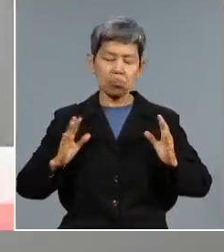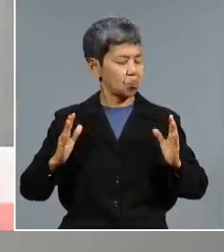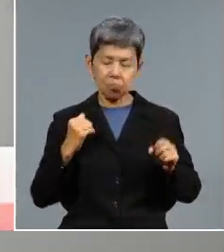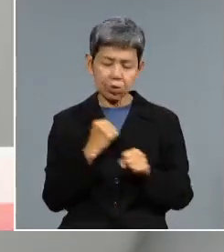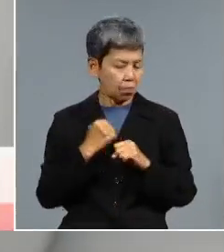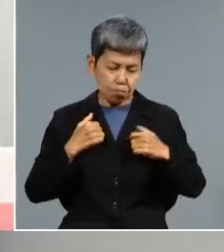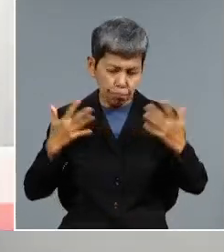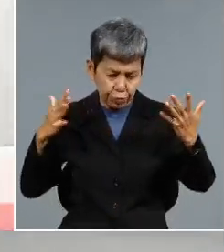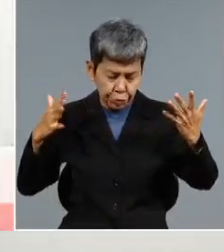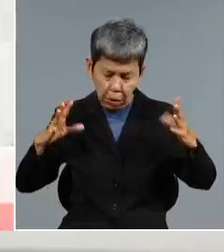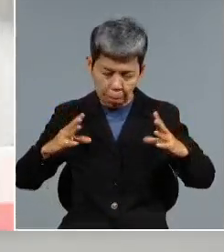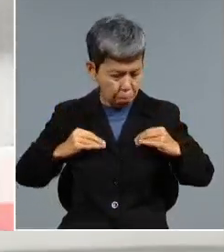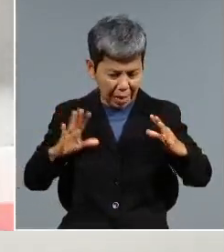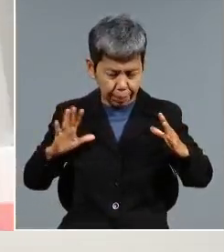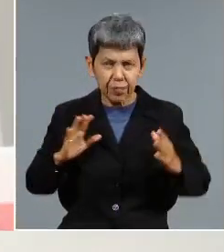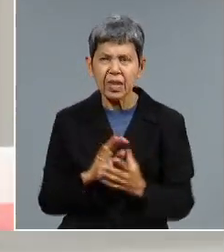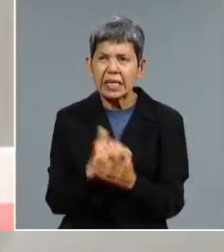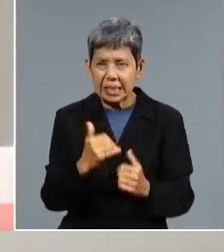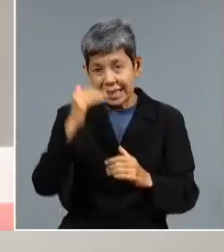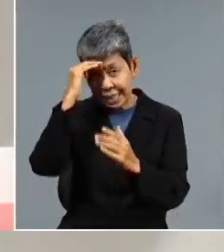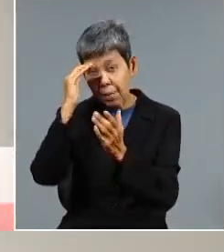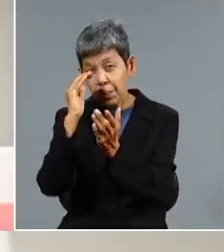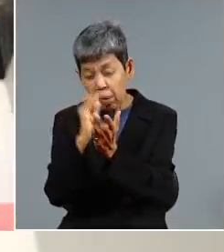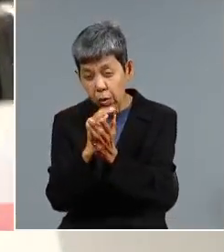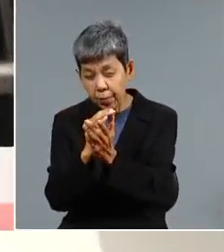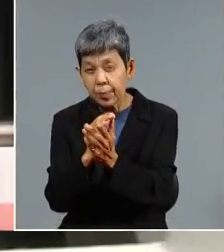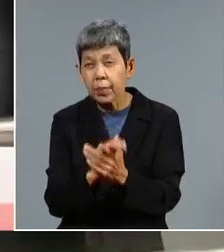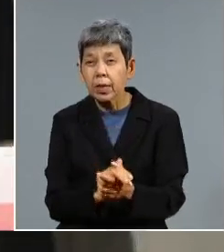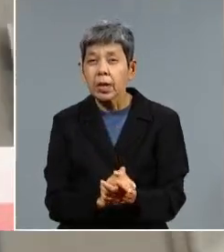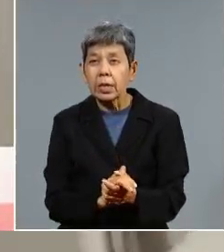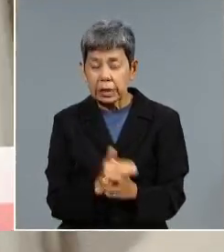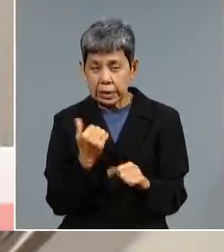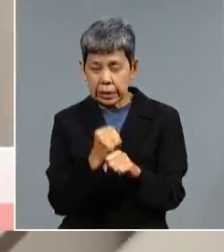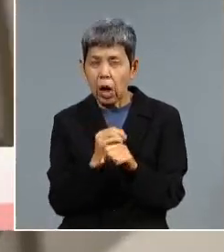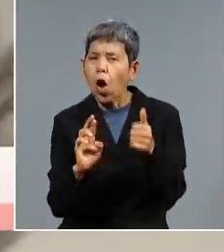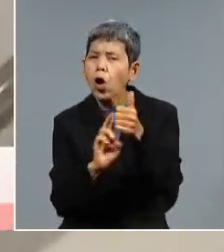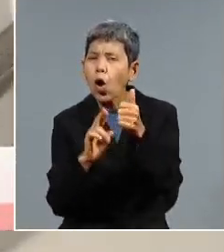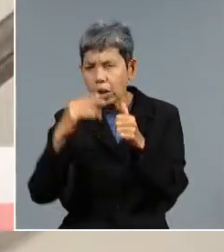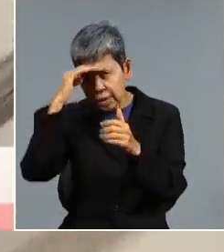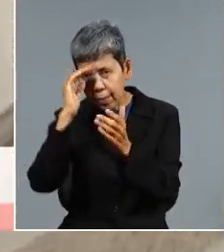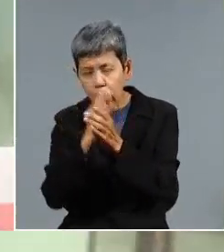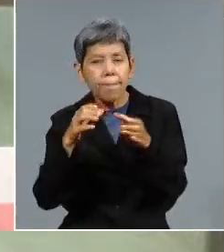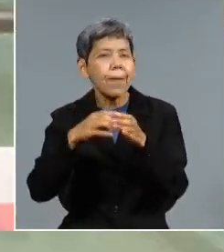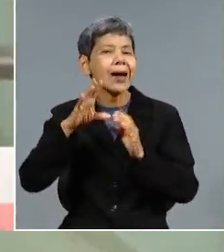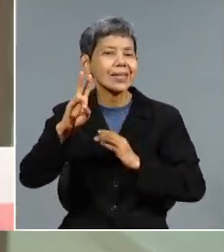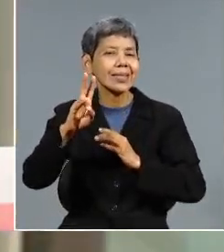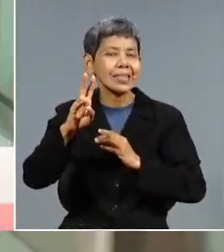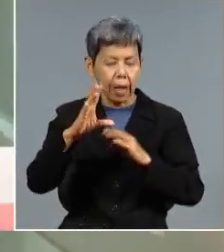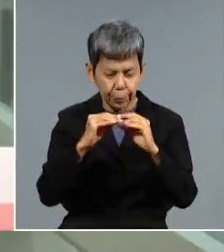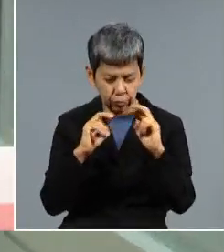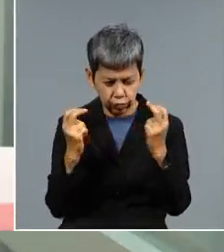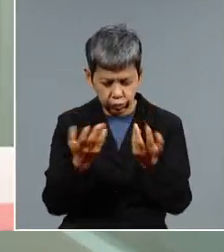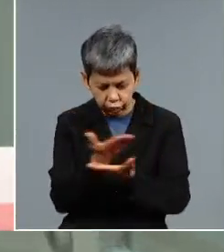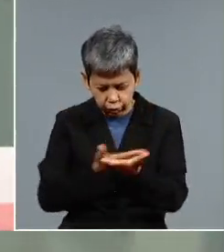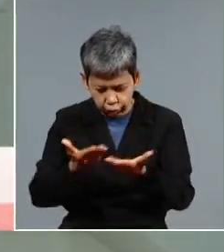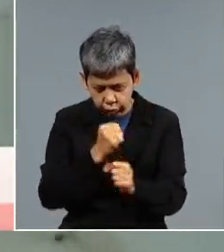หาทั้งนี้นะครับพลตำรวจตรีบุญฤทธิ์รอดมาครับลองจากการตำรวจภูธรภาค 7ได้มีการเรียกประชุมนะ